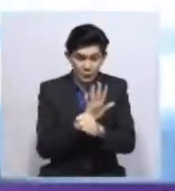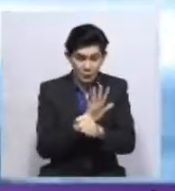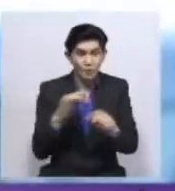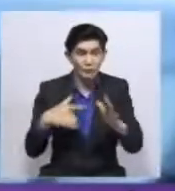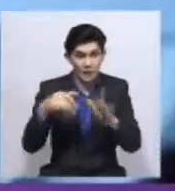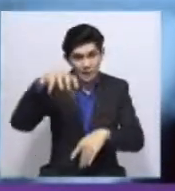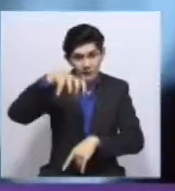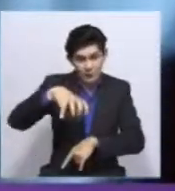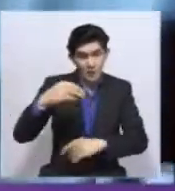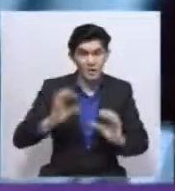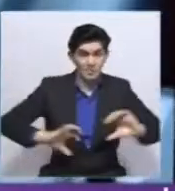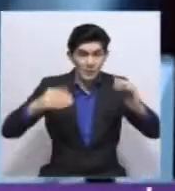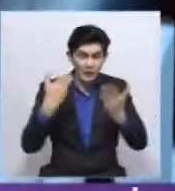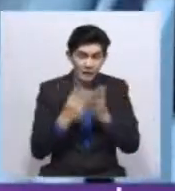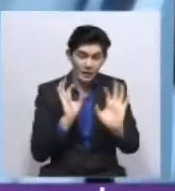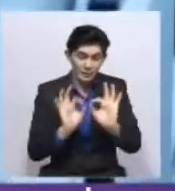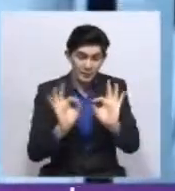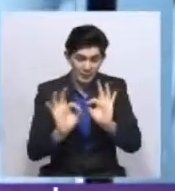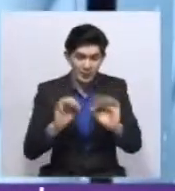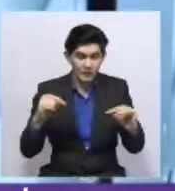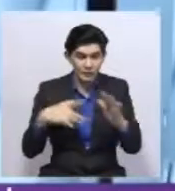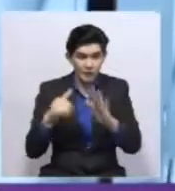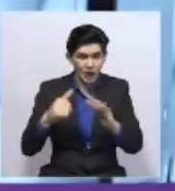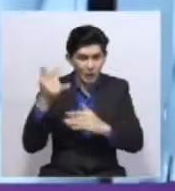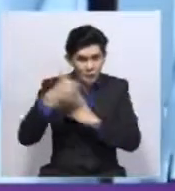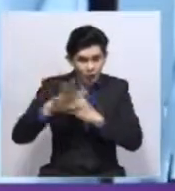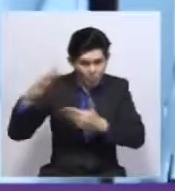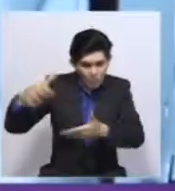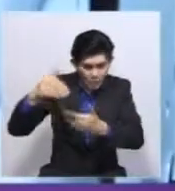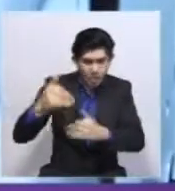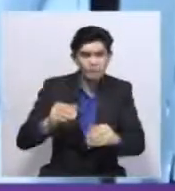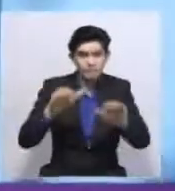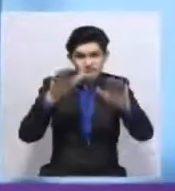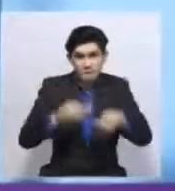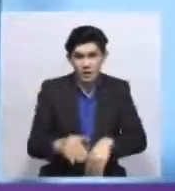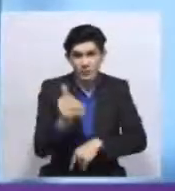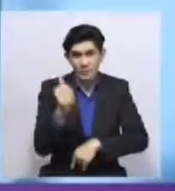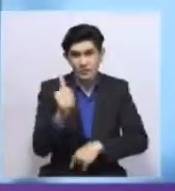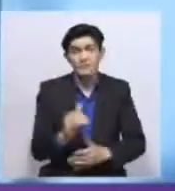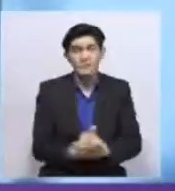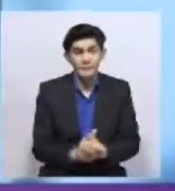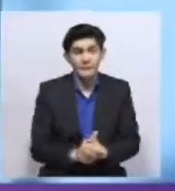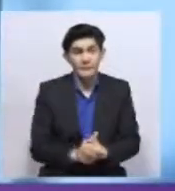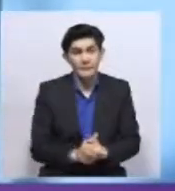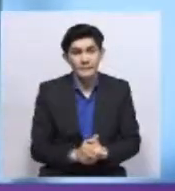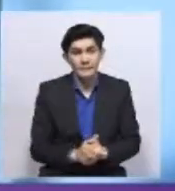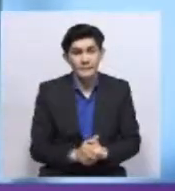รมทั้งช่วยรัฐประหยัดงบประมาณในการนำเข้ายาแผนปัจจุบัน